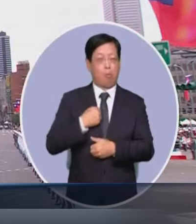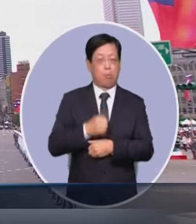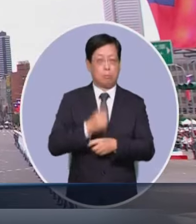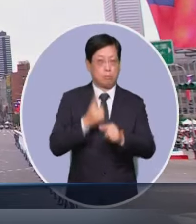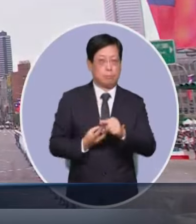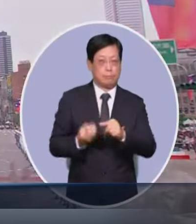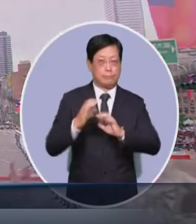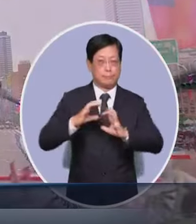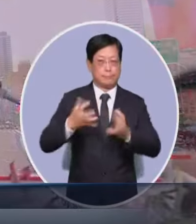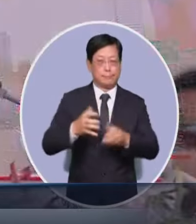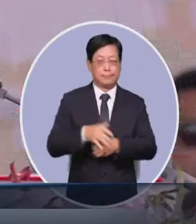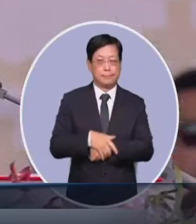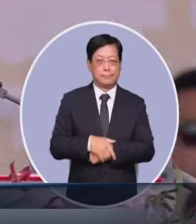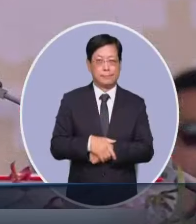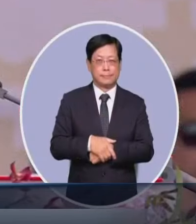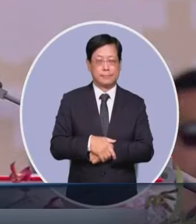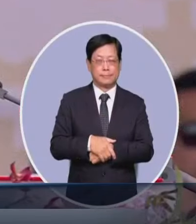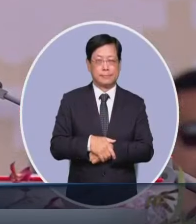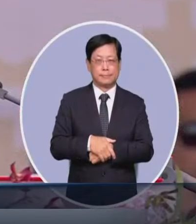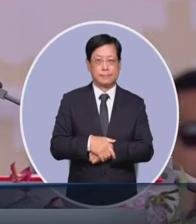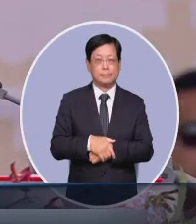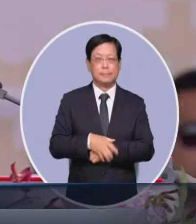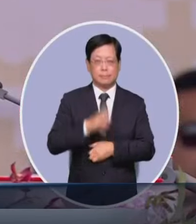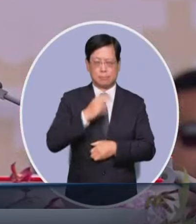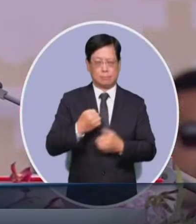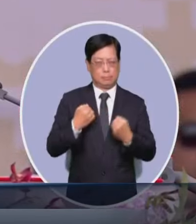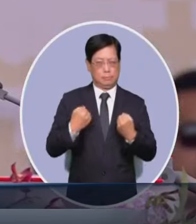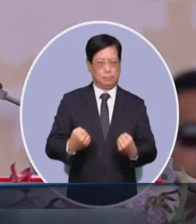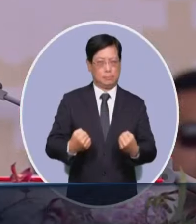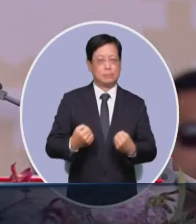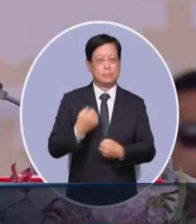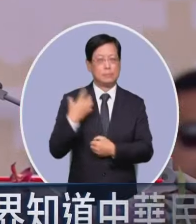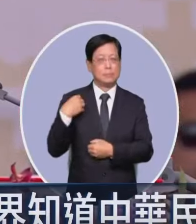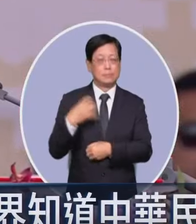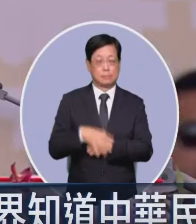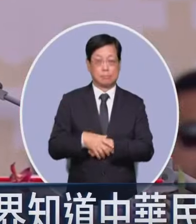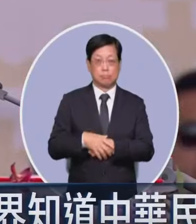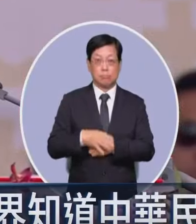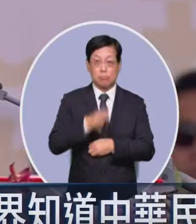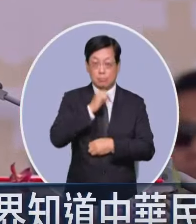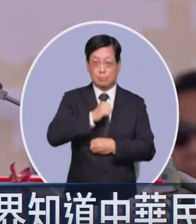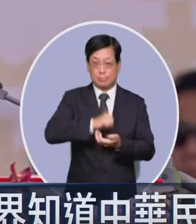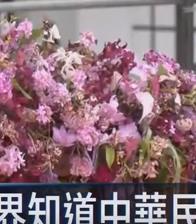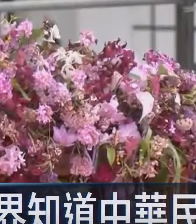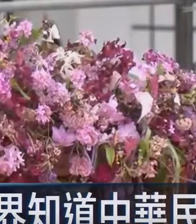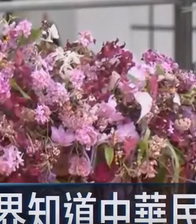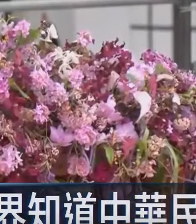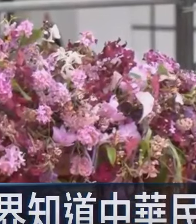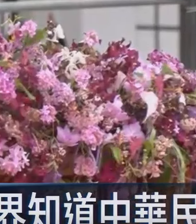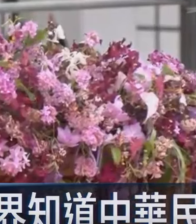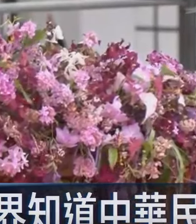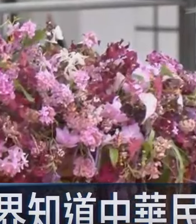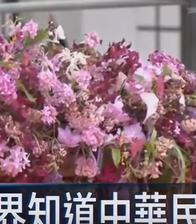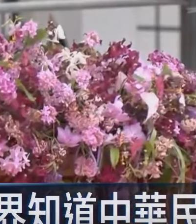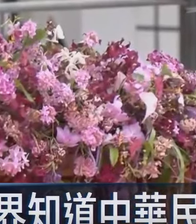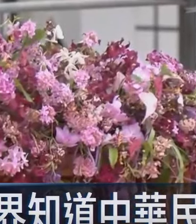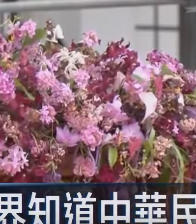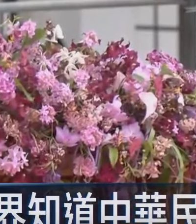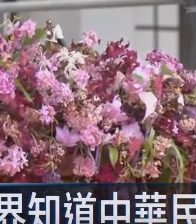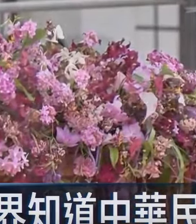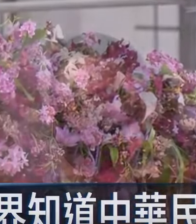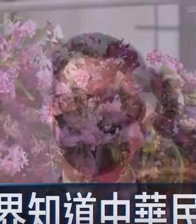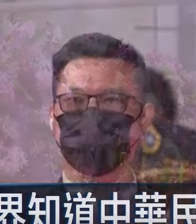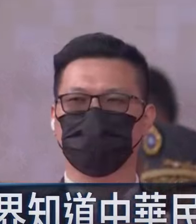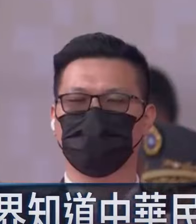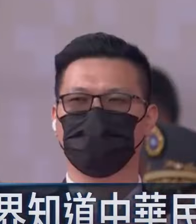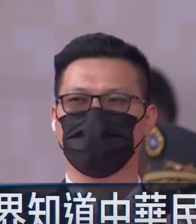中华民国是存在的。 演讲提了超过20次中华民国，韩国瑜特地戴上红蓝配色领